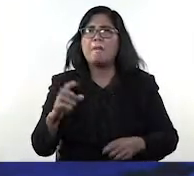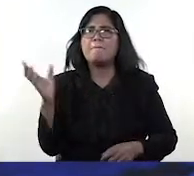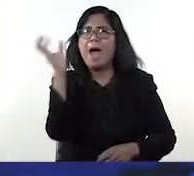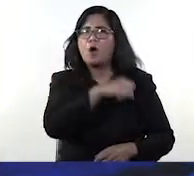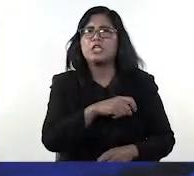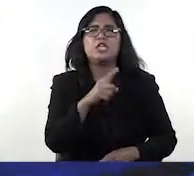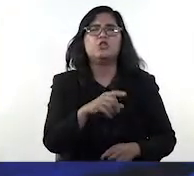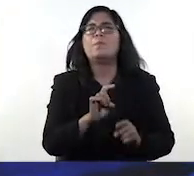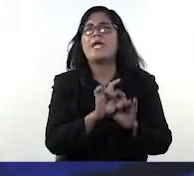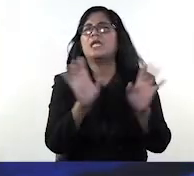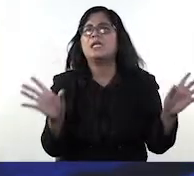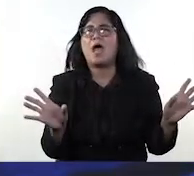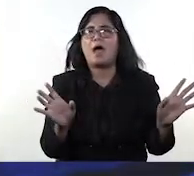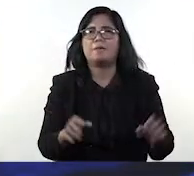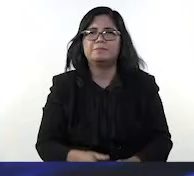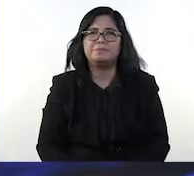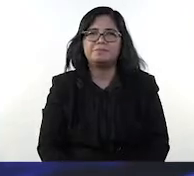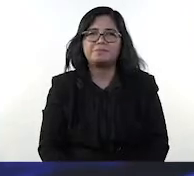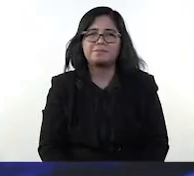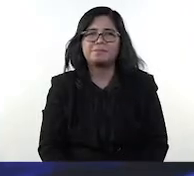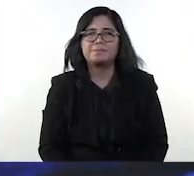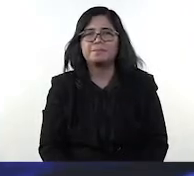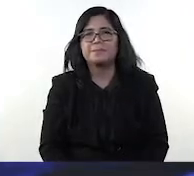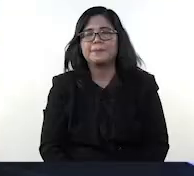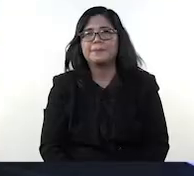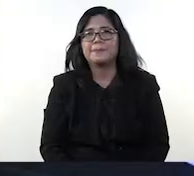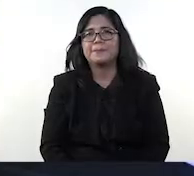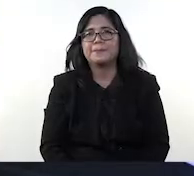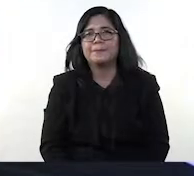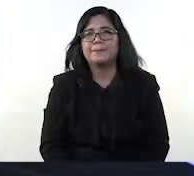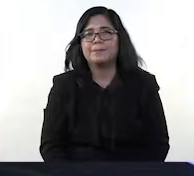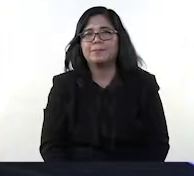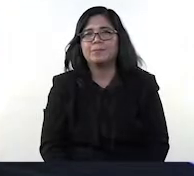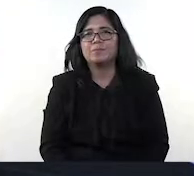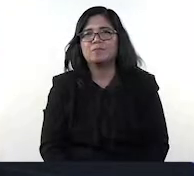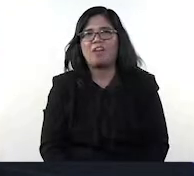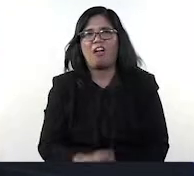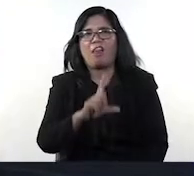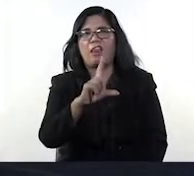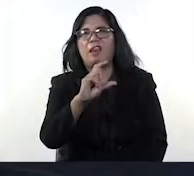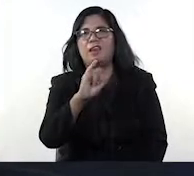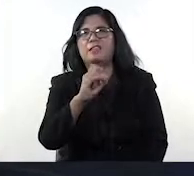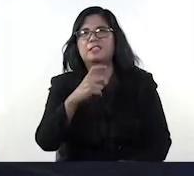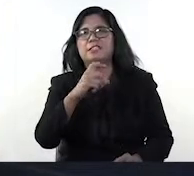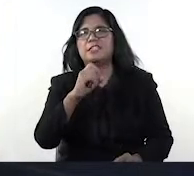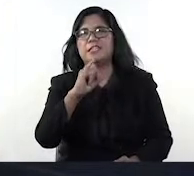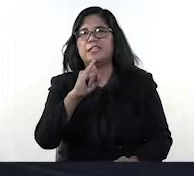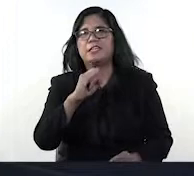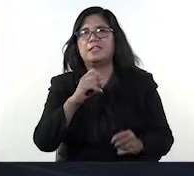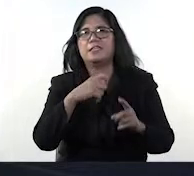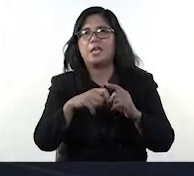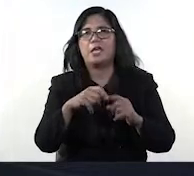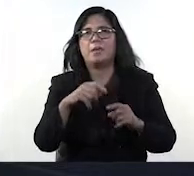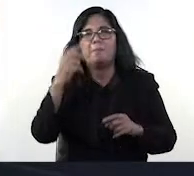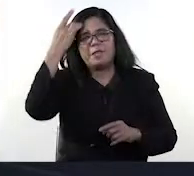Hello Hei cuma mulutmu kotor saudara buat saya lolicin pintar